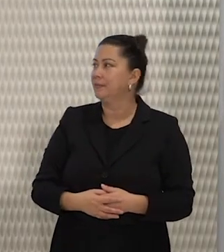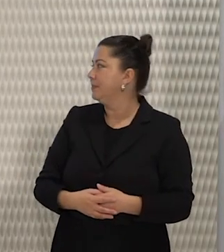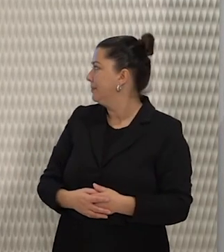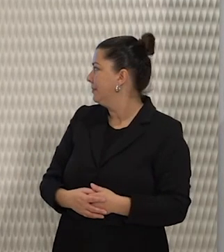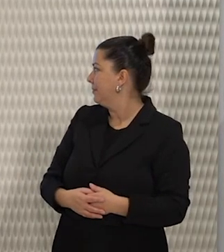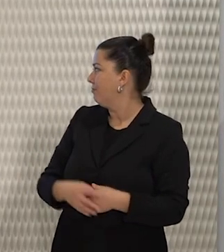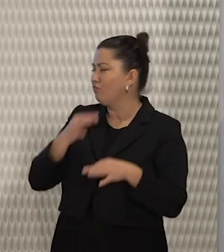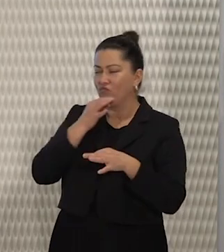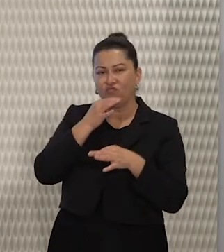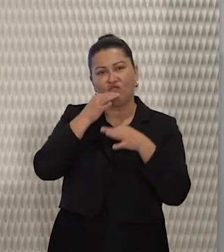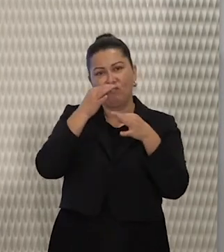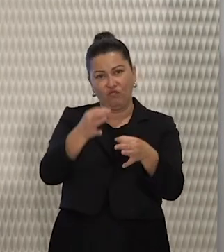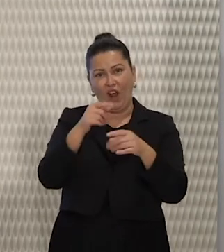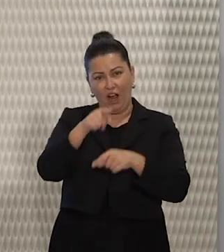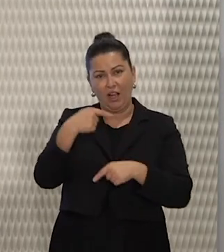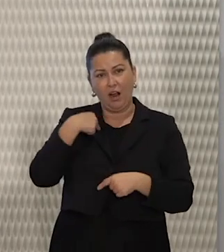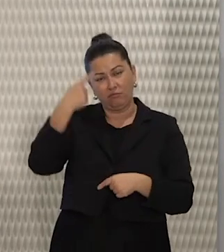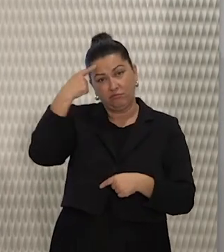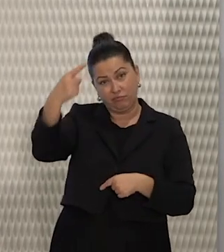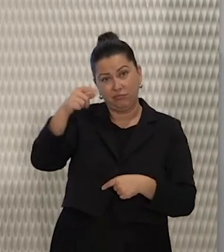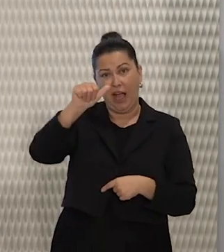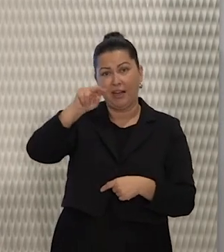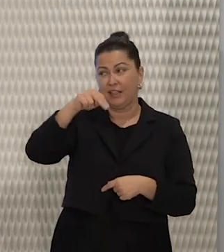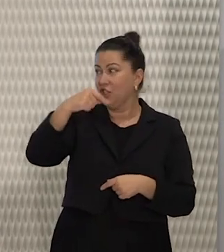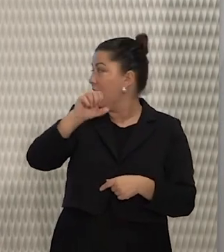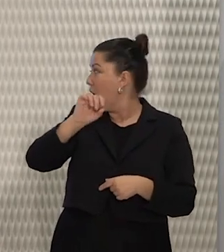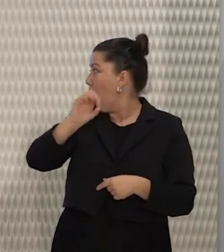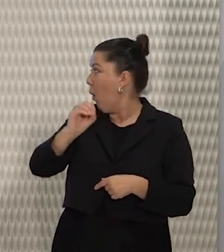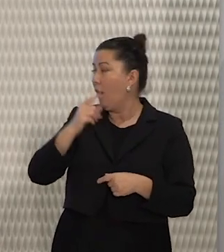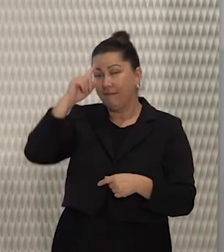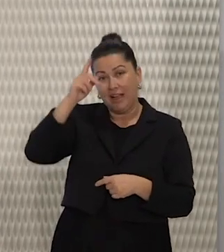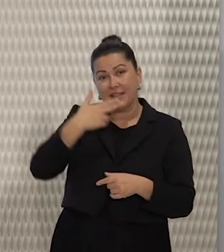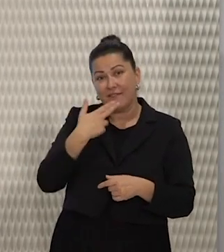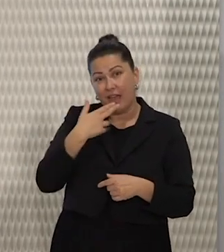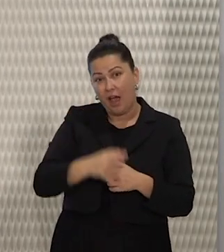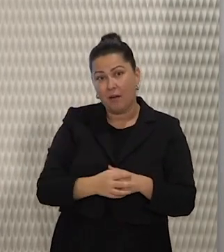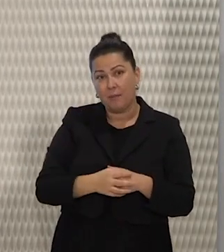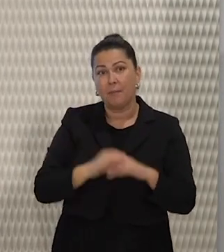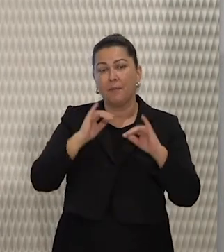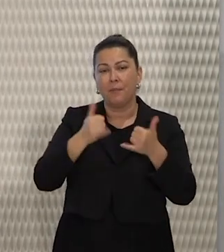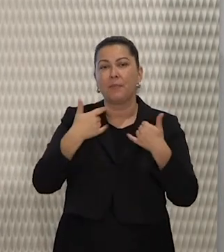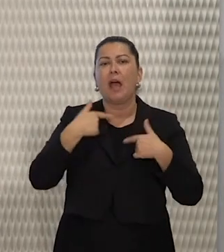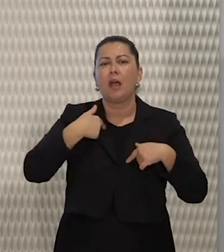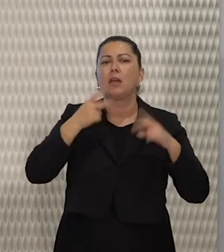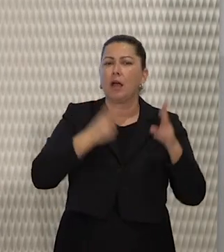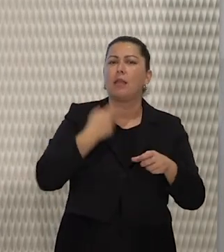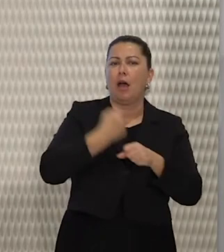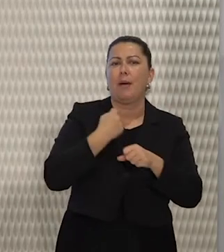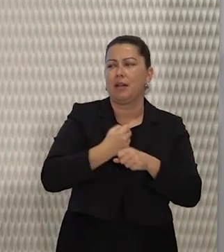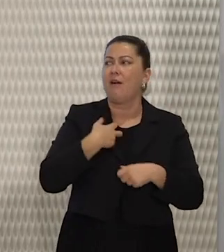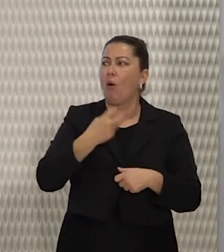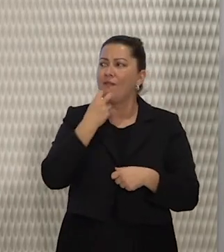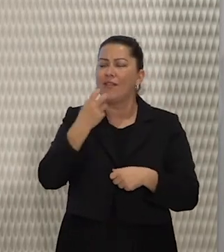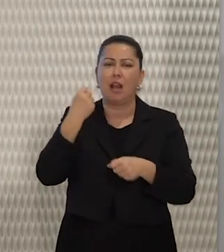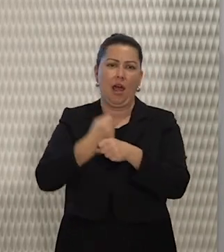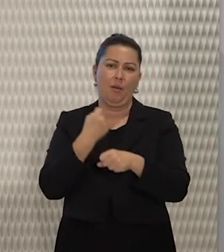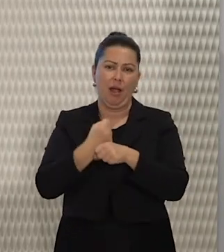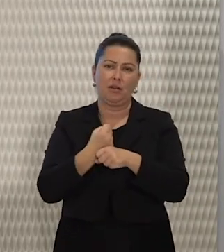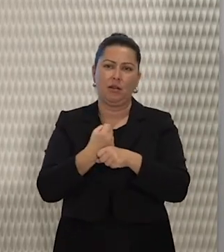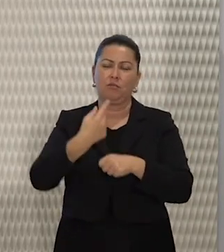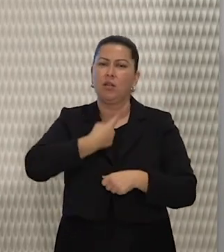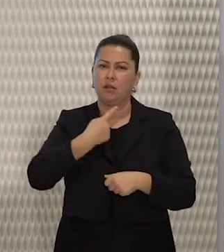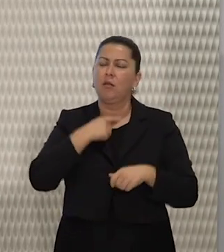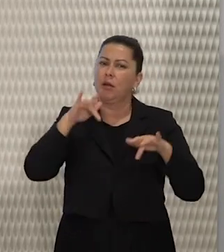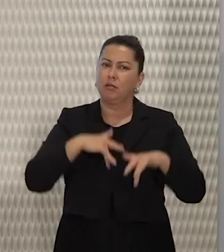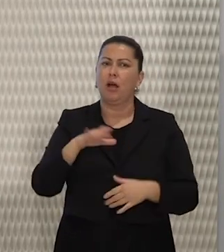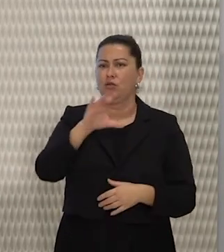Frage, erinnern Sie sich noch an Angelo? Ich kann arbeiten und ich will arbeiten. Und ich verdiene eine